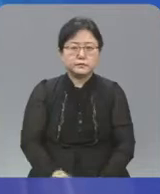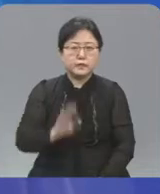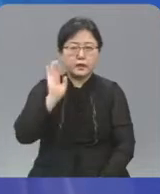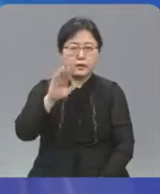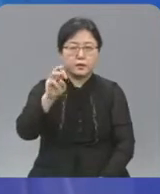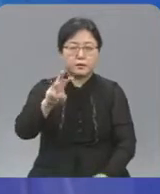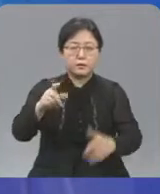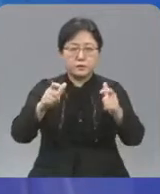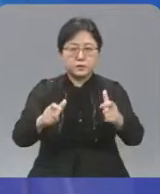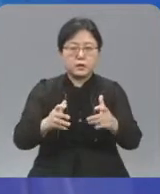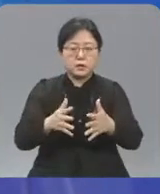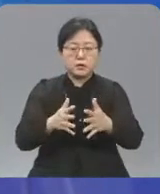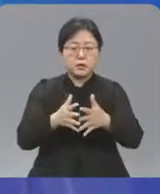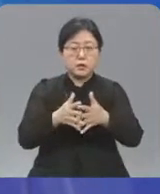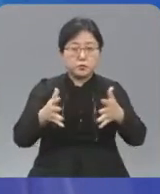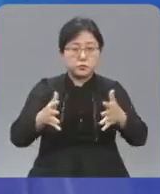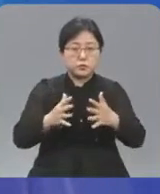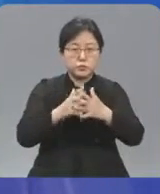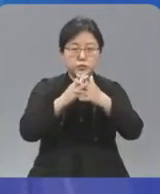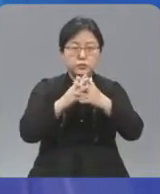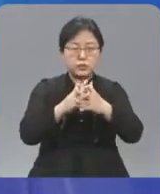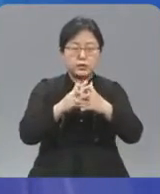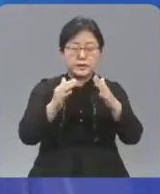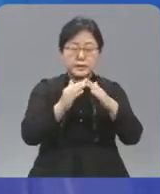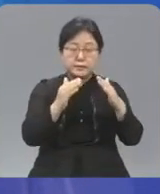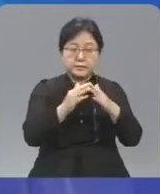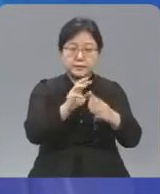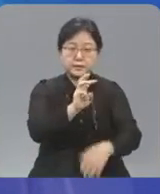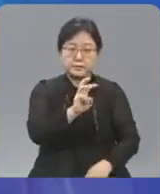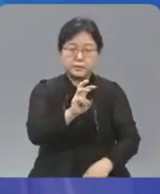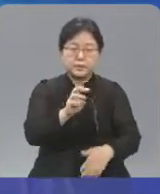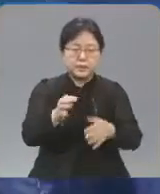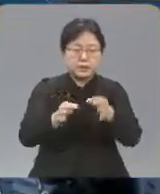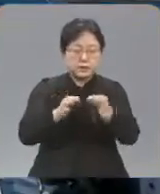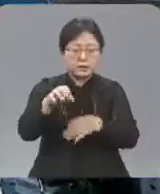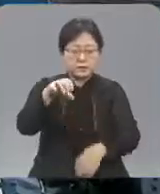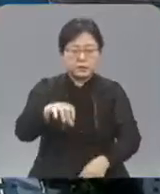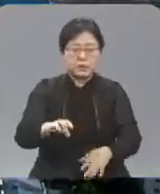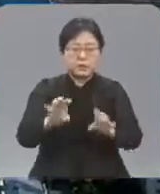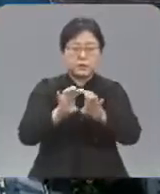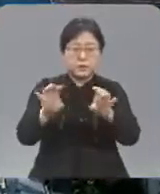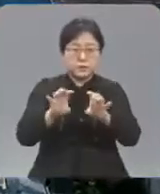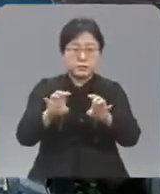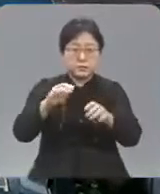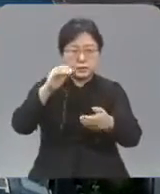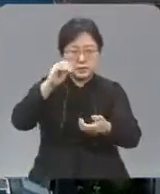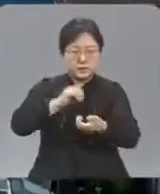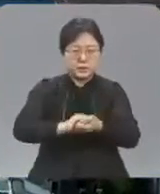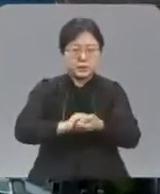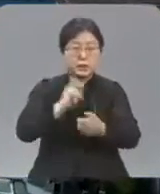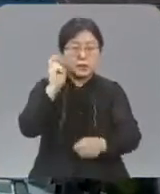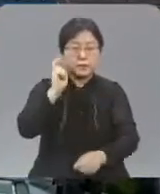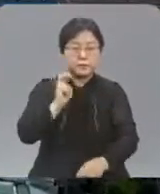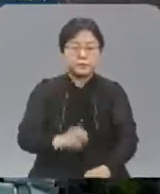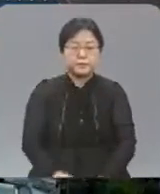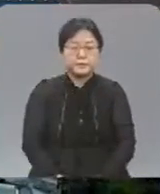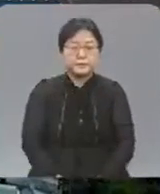앞으로 광주 지역의 건축물 건립 높이가 주거 지역은 30층, 상업 지역은 40층으로 제한될 것으로